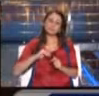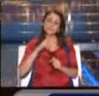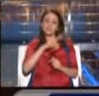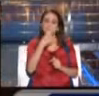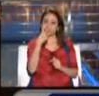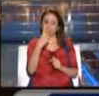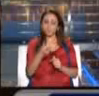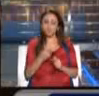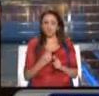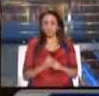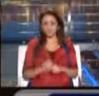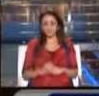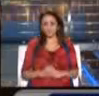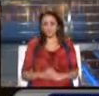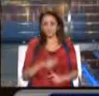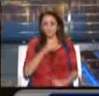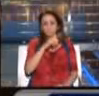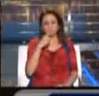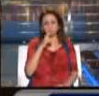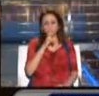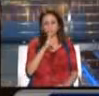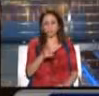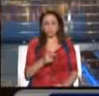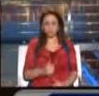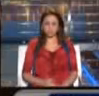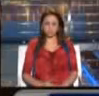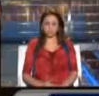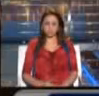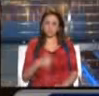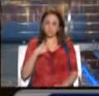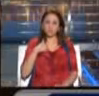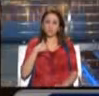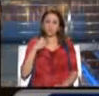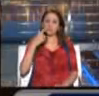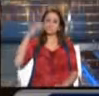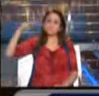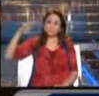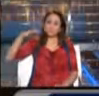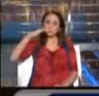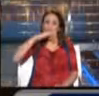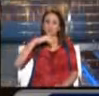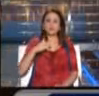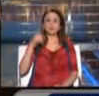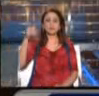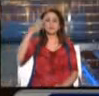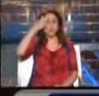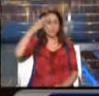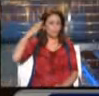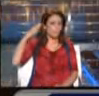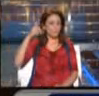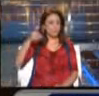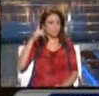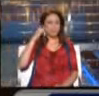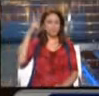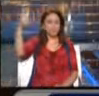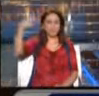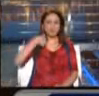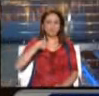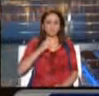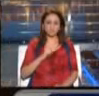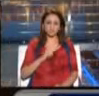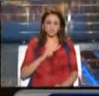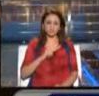محتاج، يعني اذا كنا نتكلم على ان هم طبعا مع تقديري ليهم اعمارهم صغيره وانت لك خبره كبيره، مش شايف ان الحوار مهم في